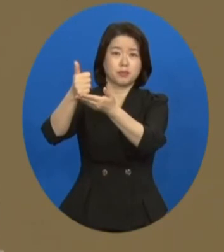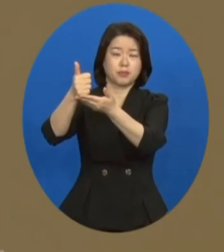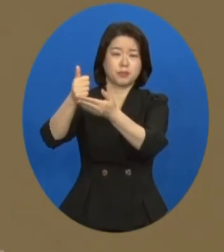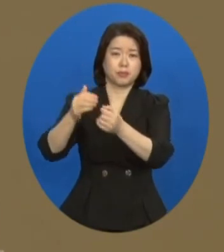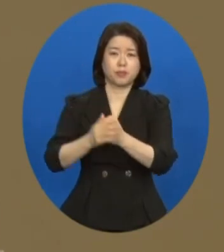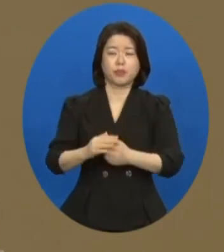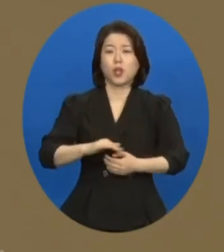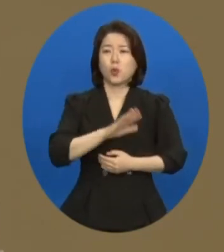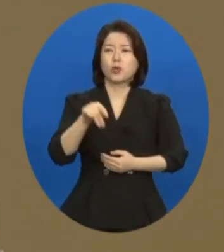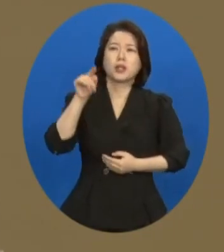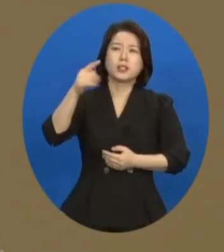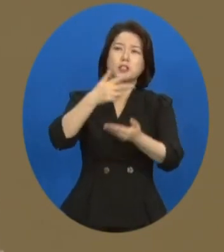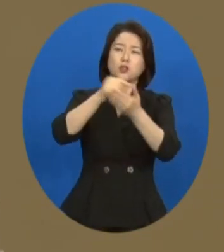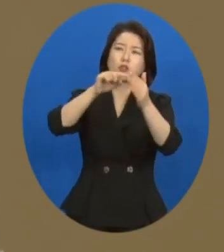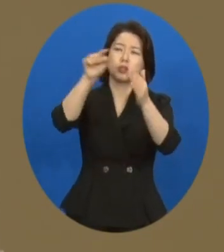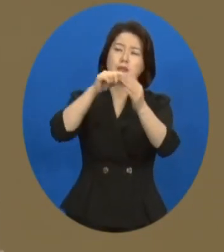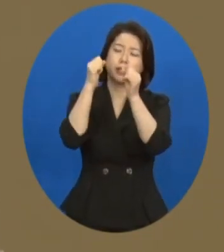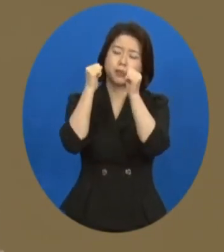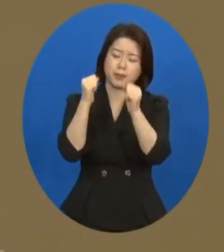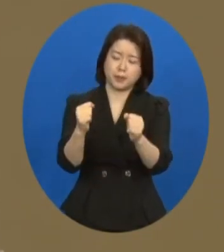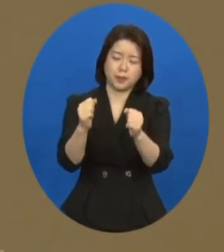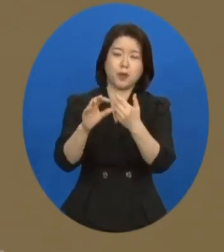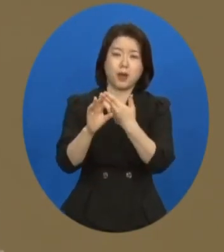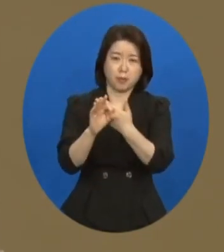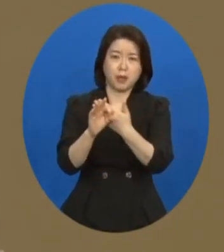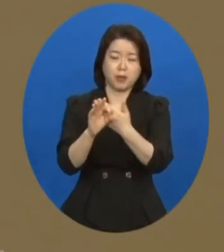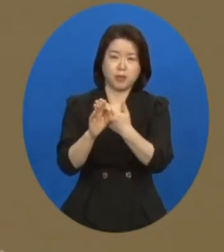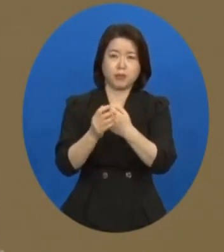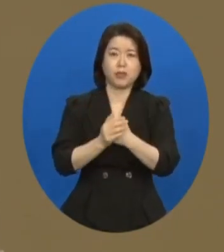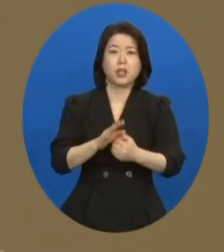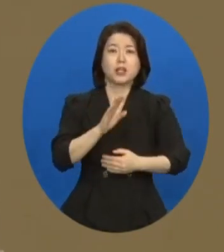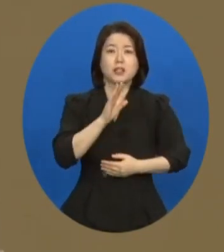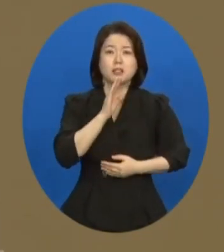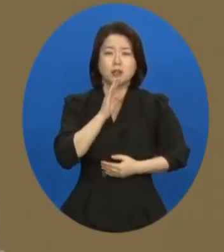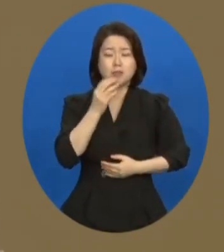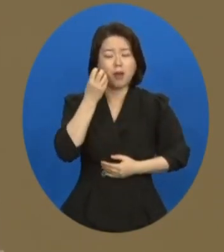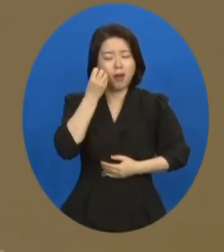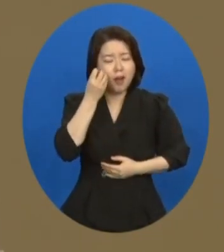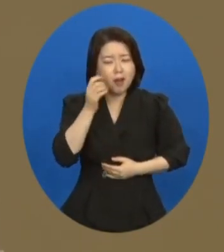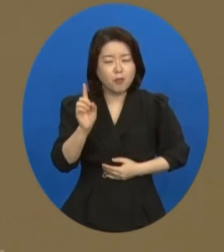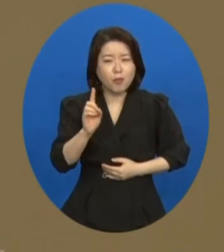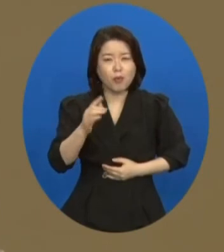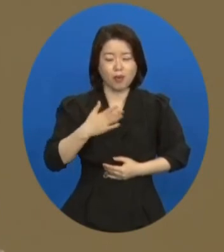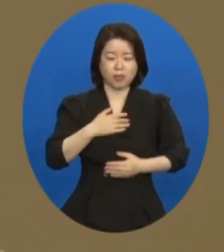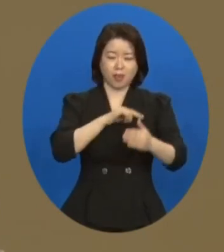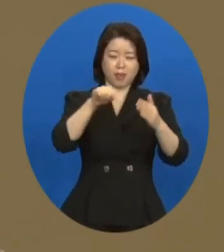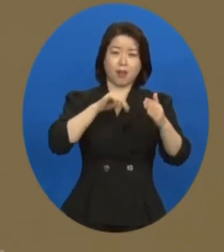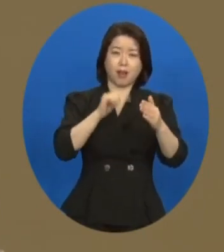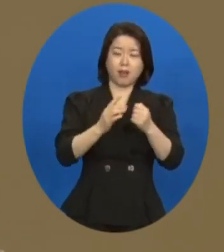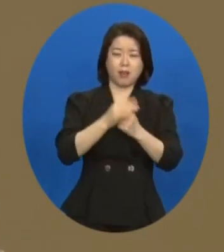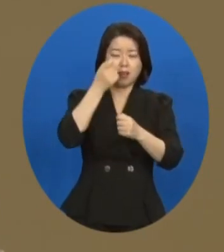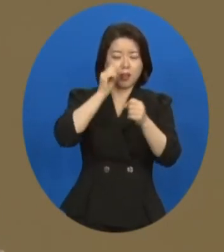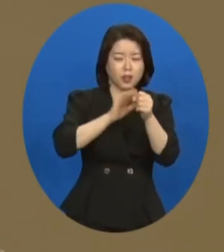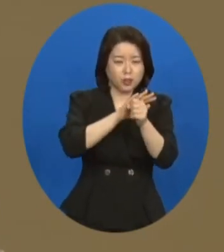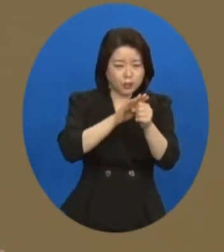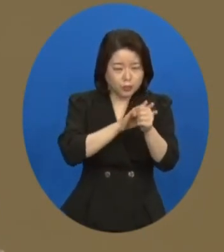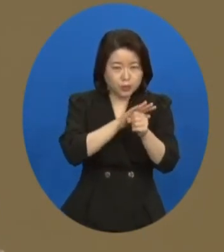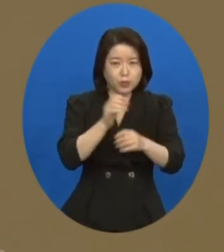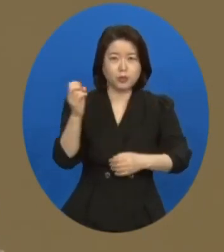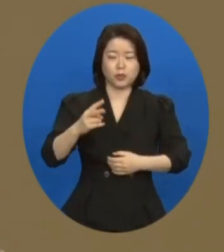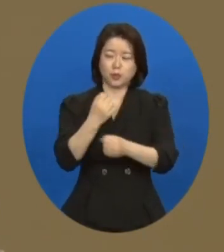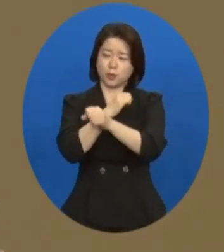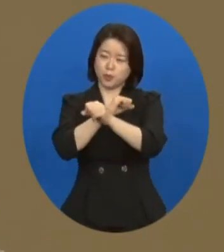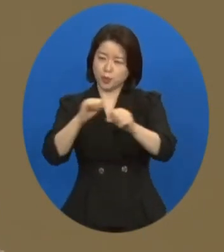우리가 그 주님 안에 거하면 참 신기하게도 우리 안에 그 결과 그리고